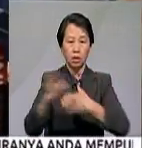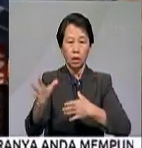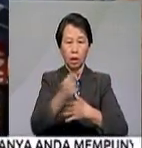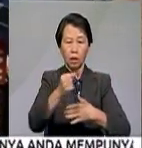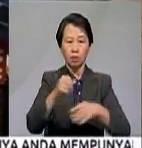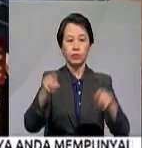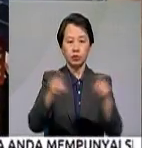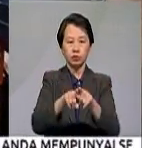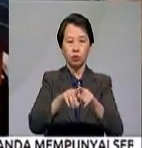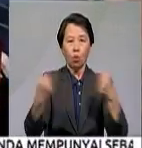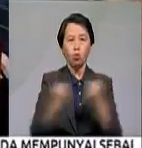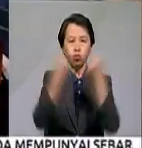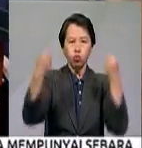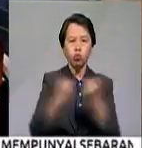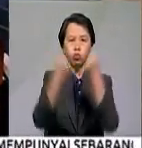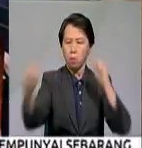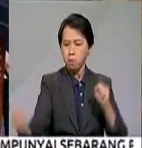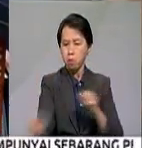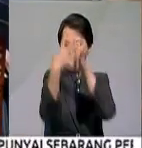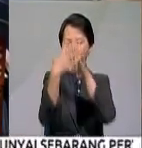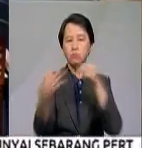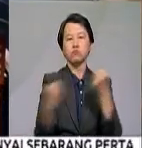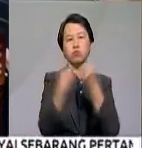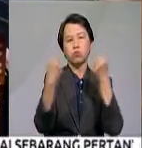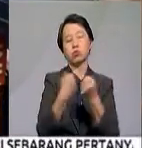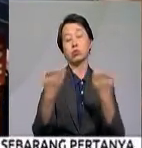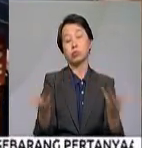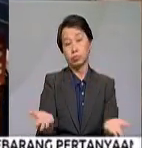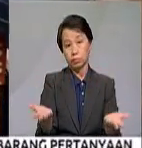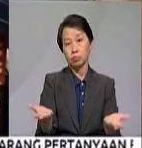to the street, fight each other. We throw